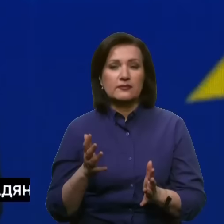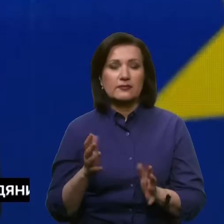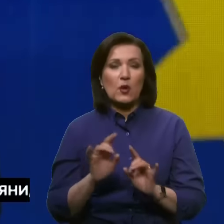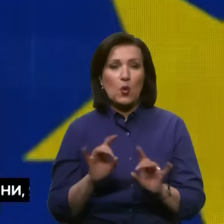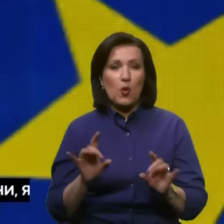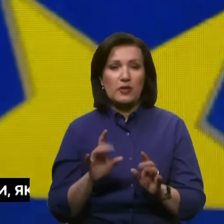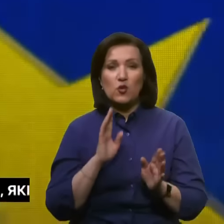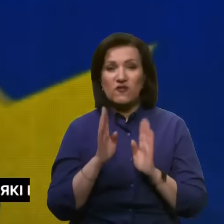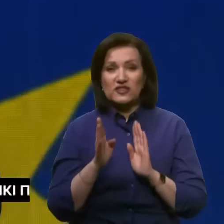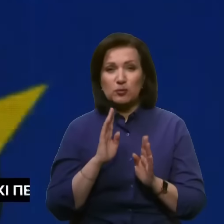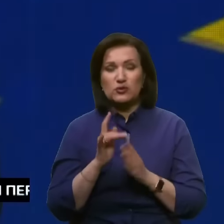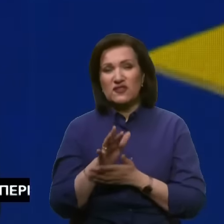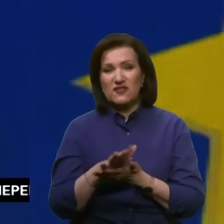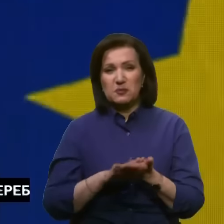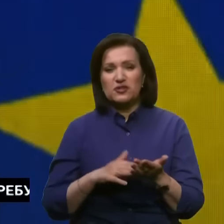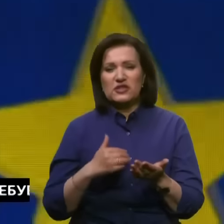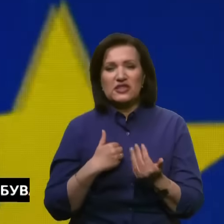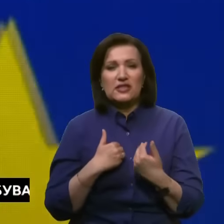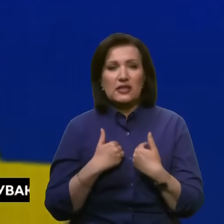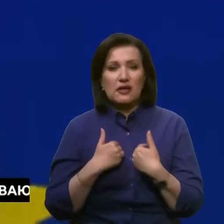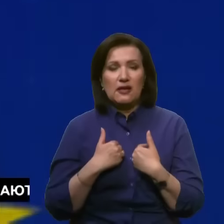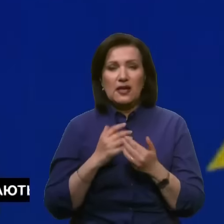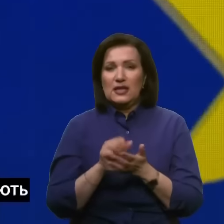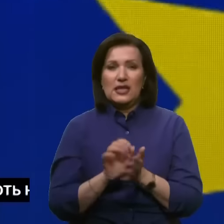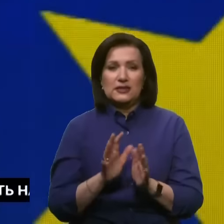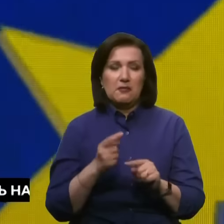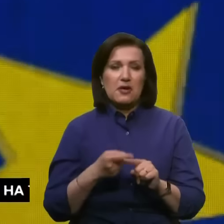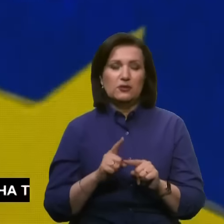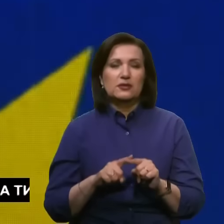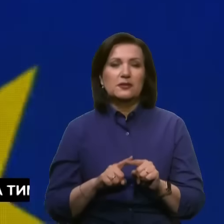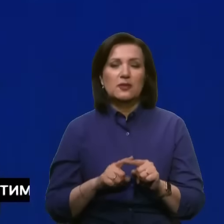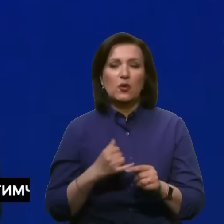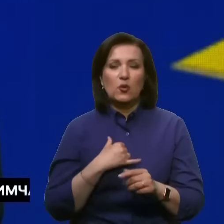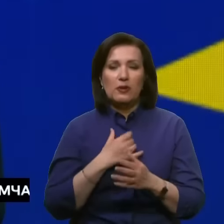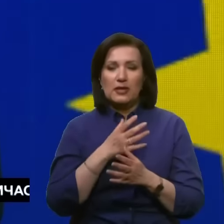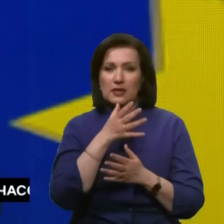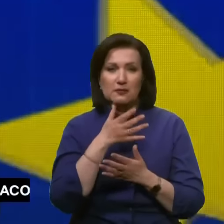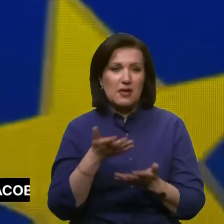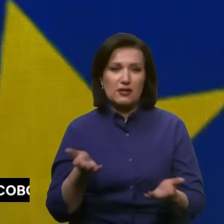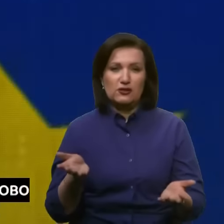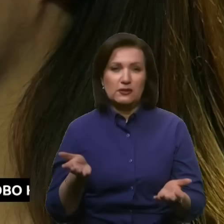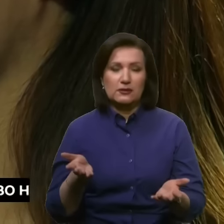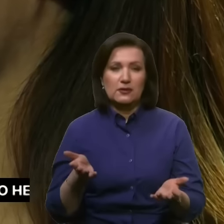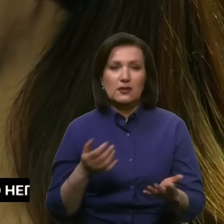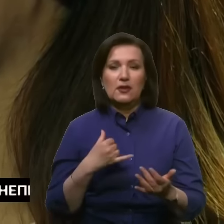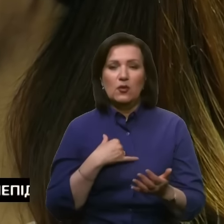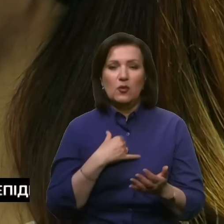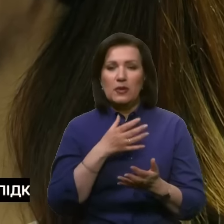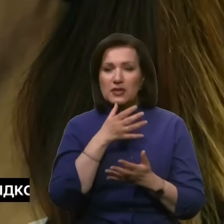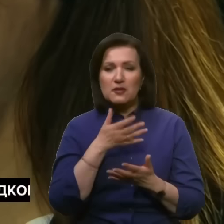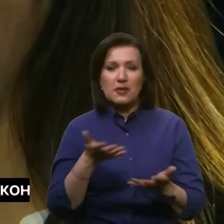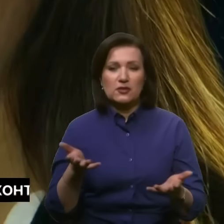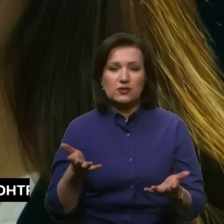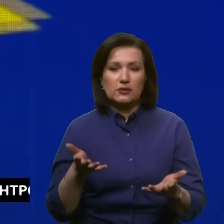коментів у Фейсбуці, вибачте, я не займаюся цим. У мене немає часу. У мене немає